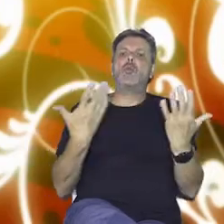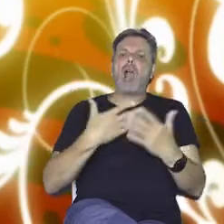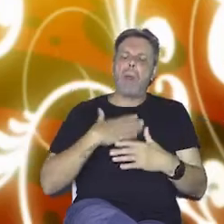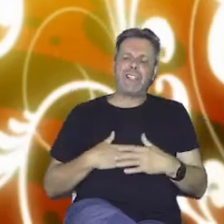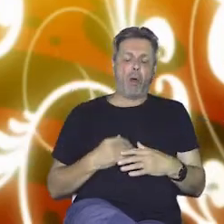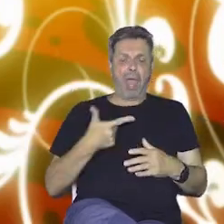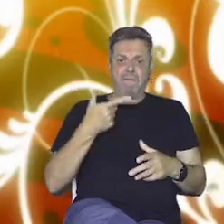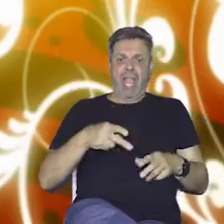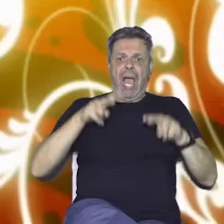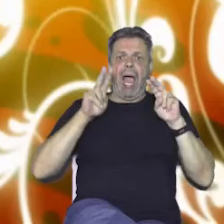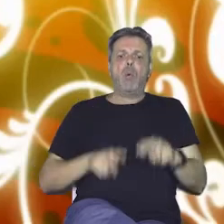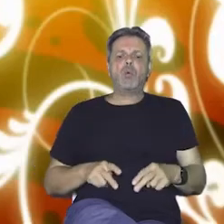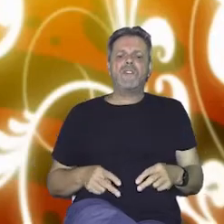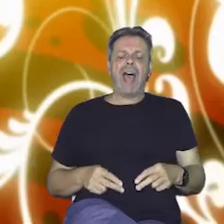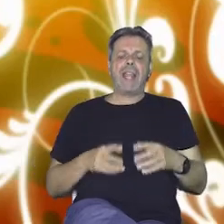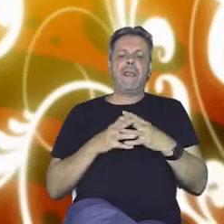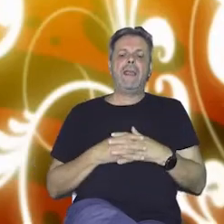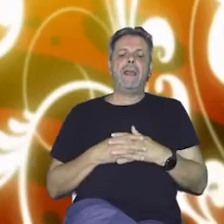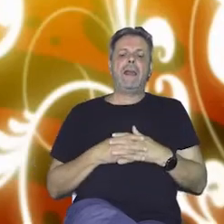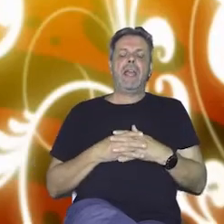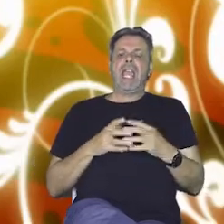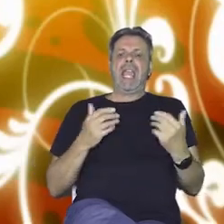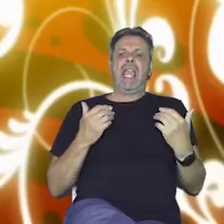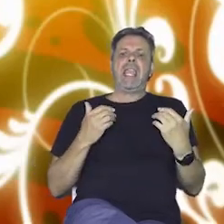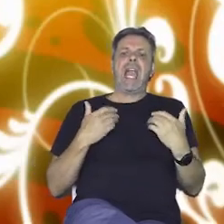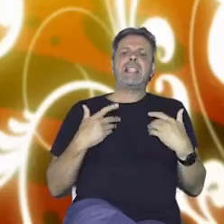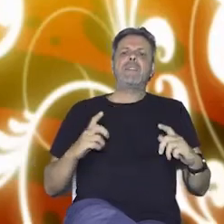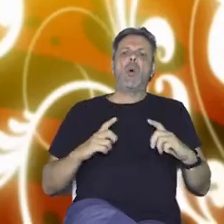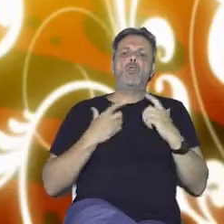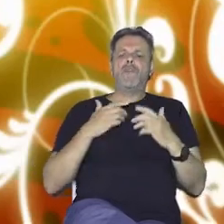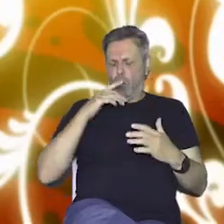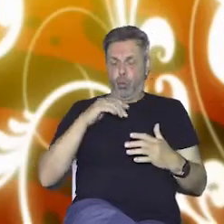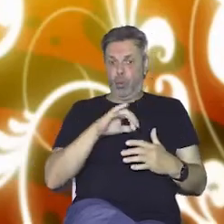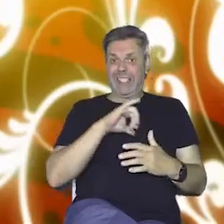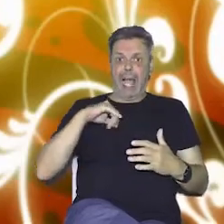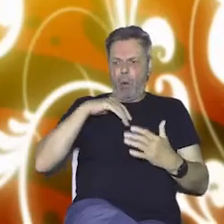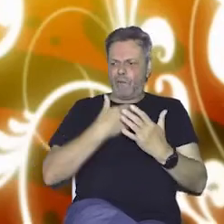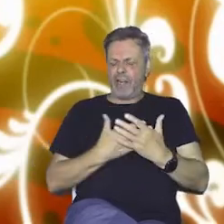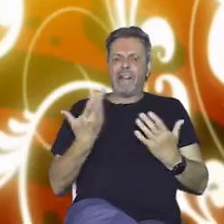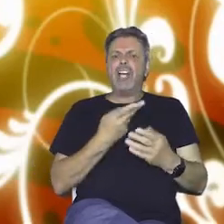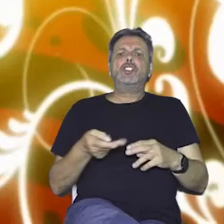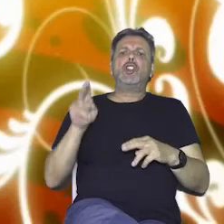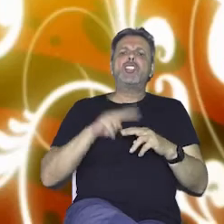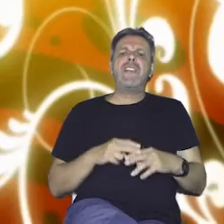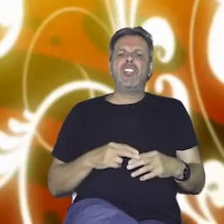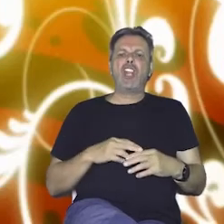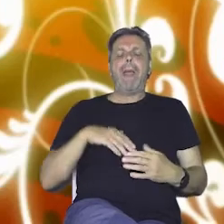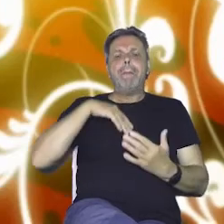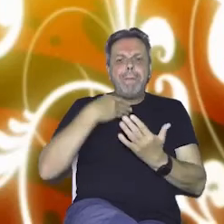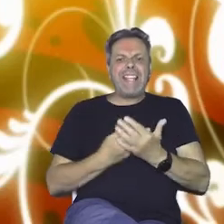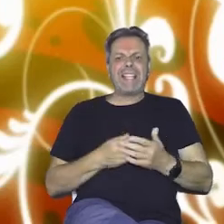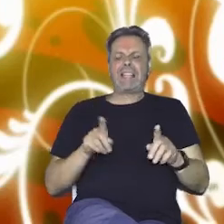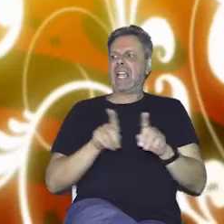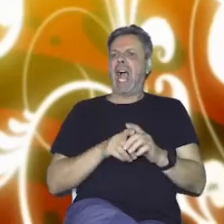a u stvari, ja sam se u životu uvjerila, što si više priznat